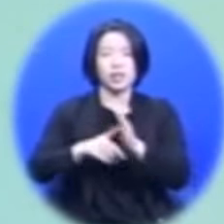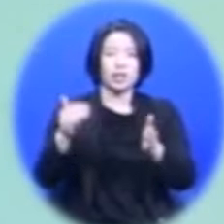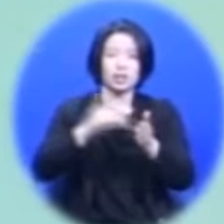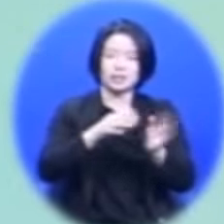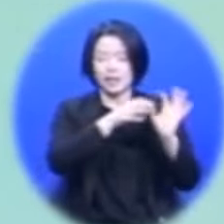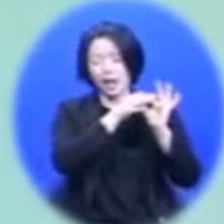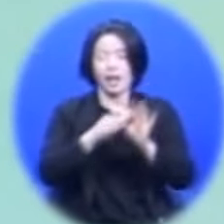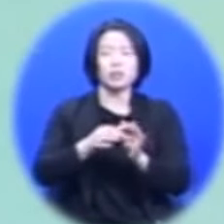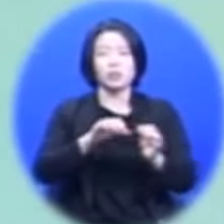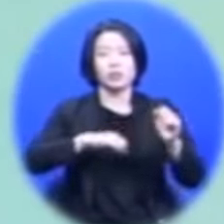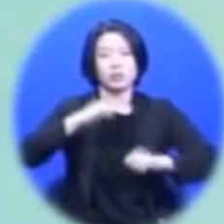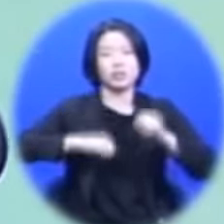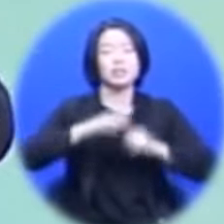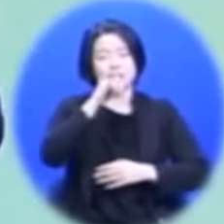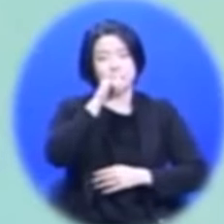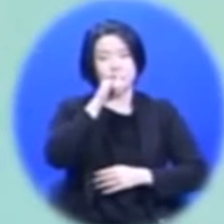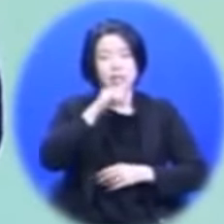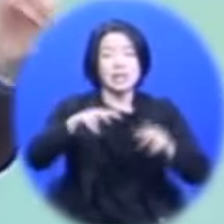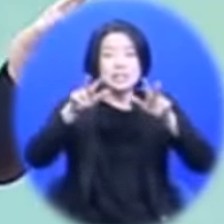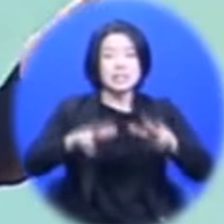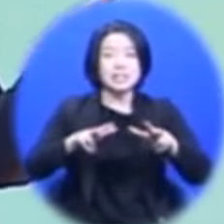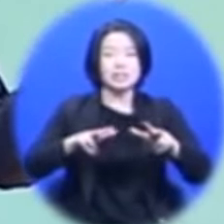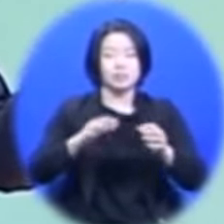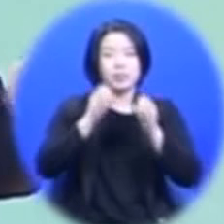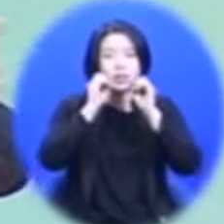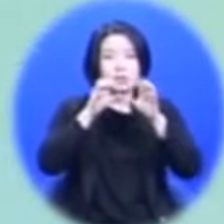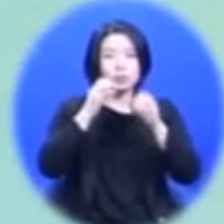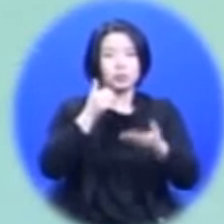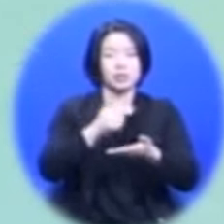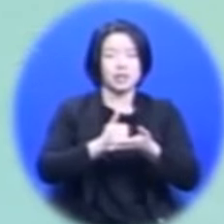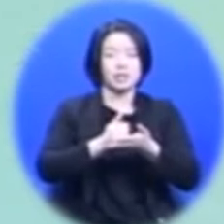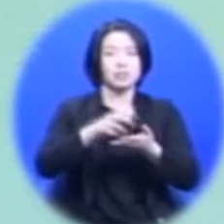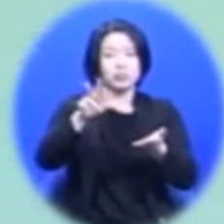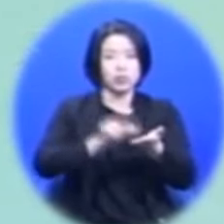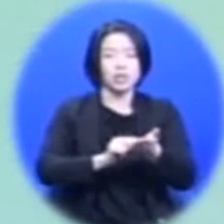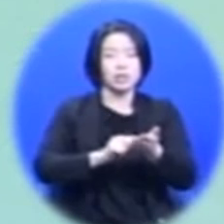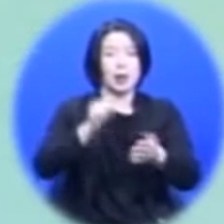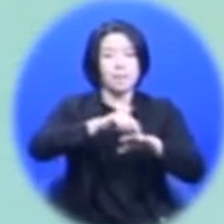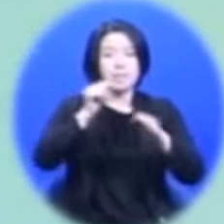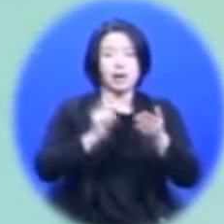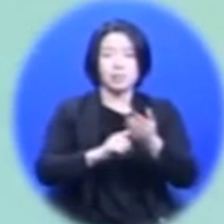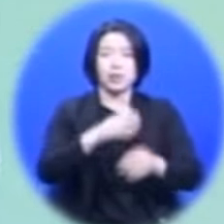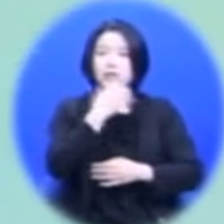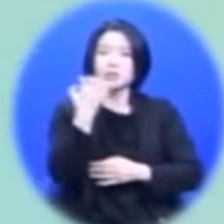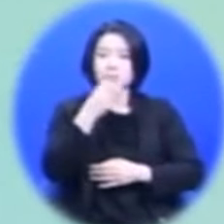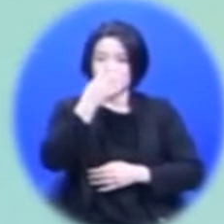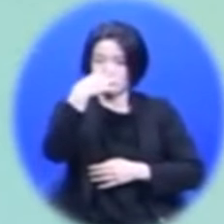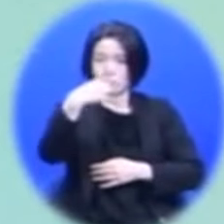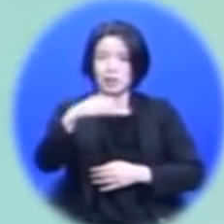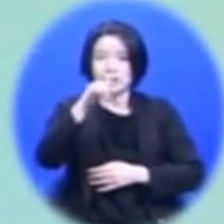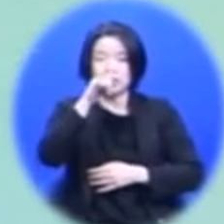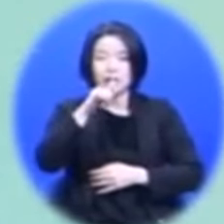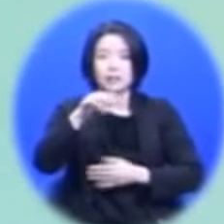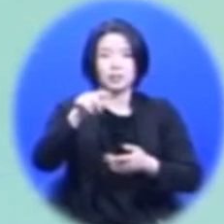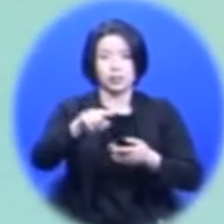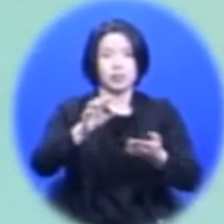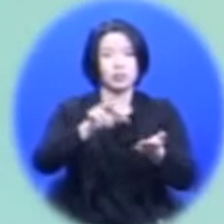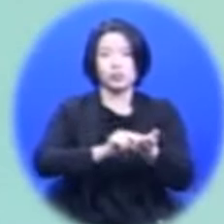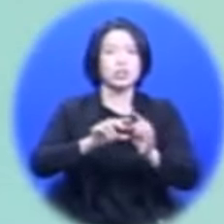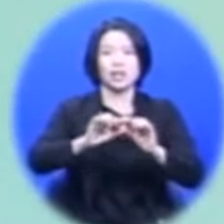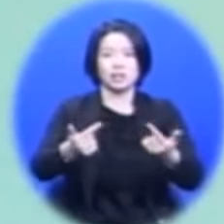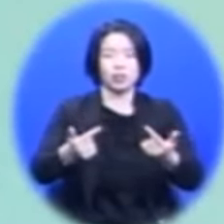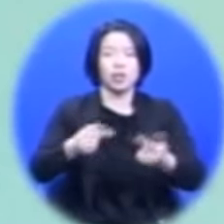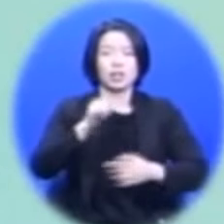겁니다. 지금 전도사님의 문제는 마음에 음란함과 교만함이 있다는 게 아닙니다.